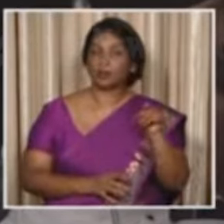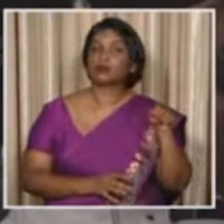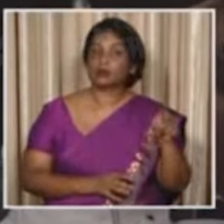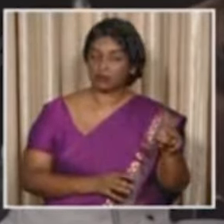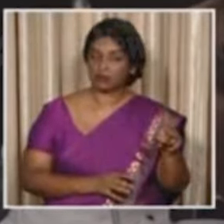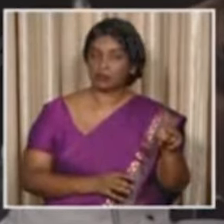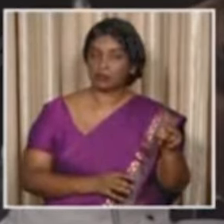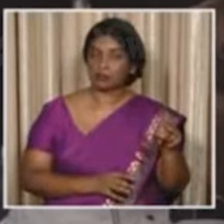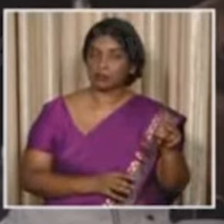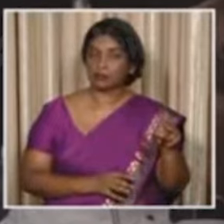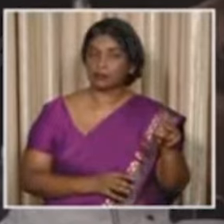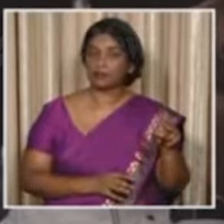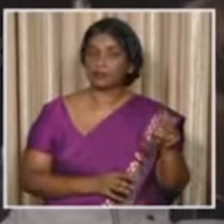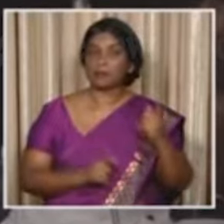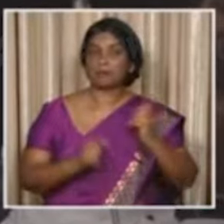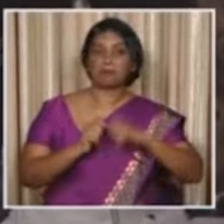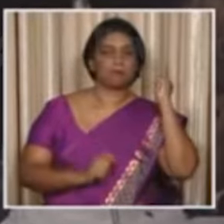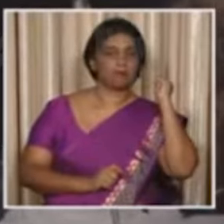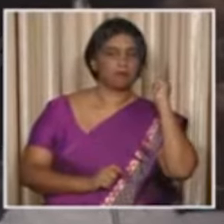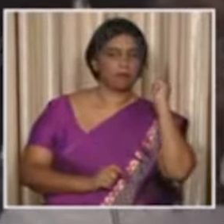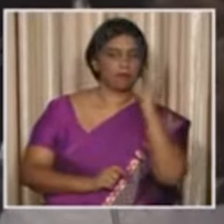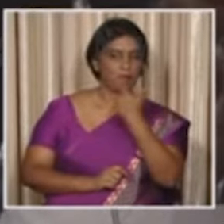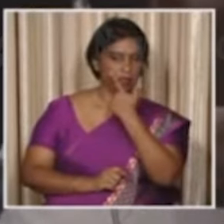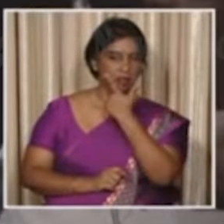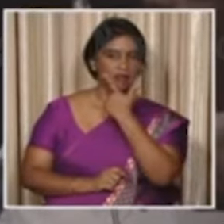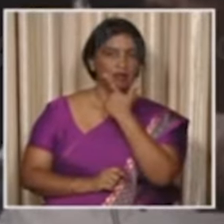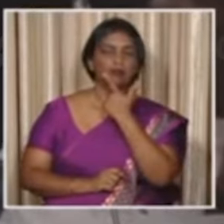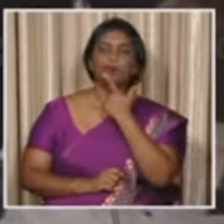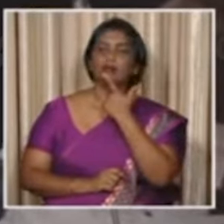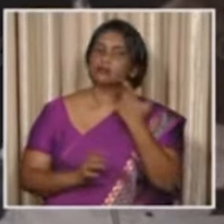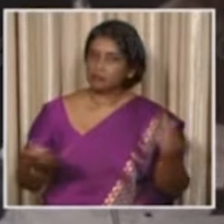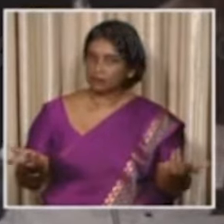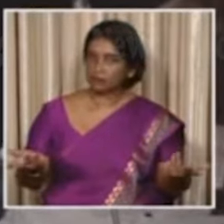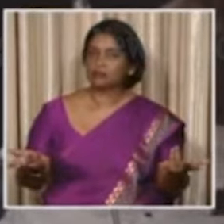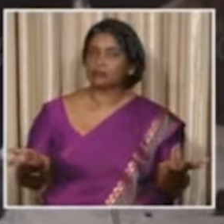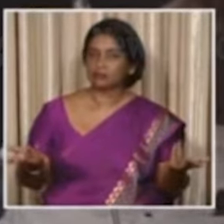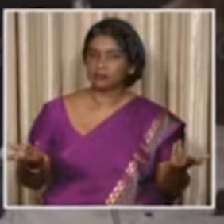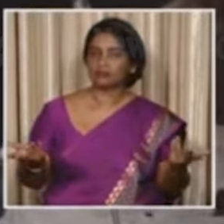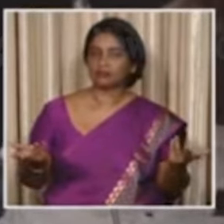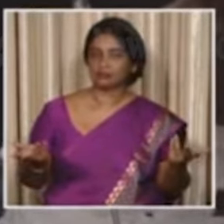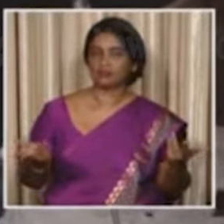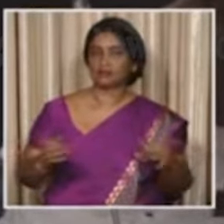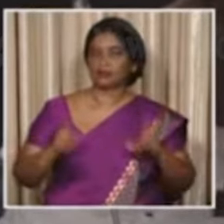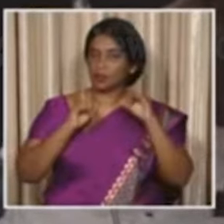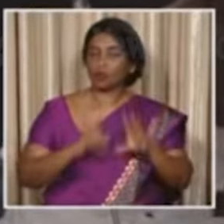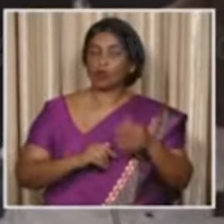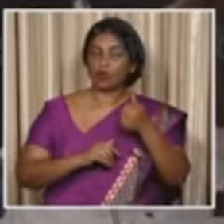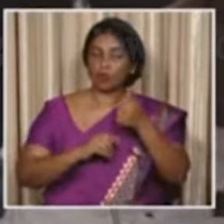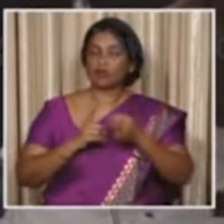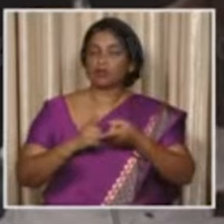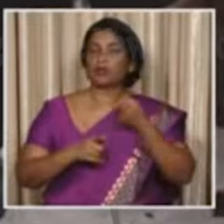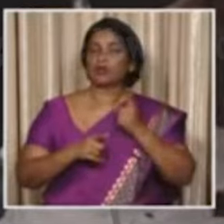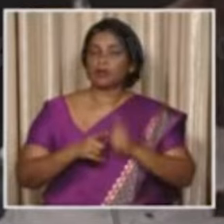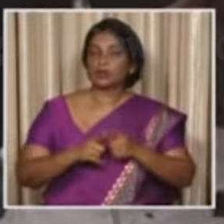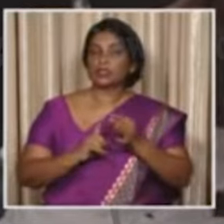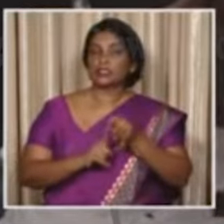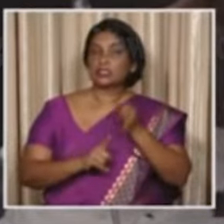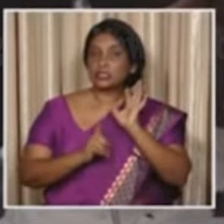මේ දඩේකුත් ගැහුවා. මේ මං අහන්නේ මේක හොඳ උදාහරණ මේ